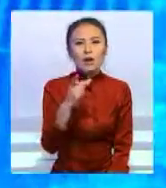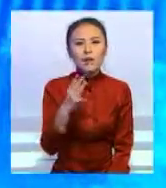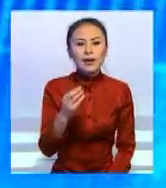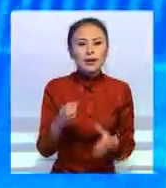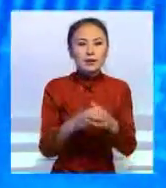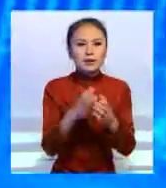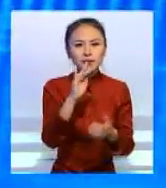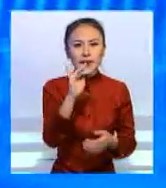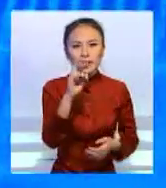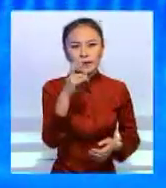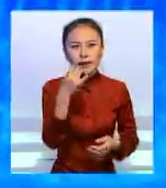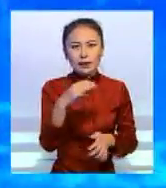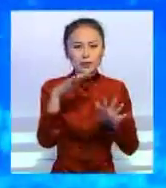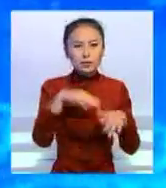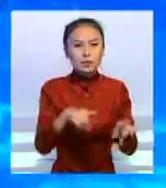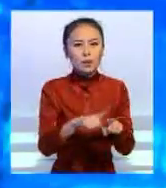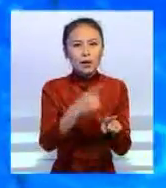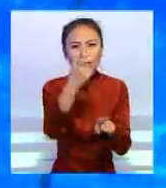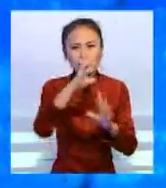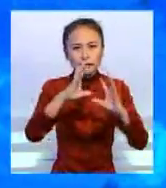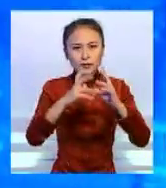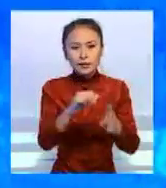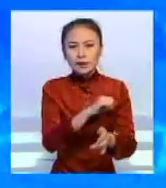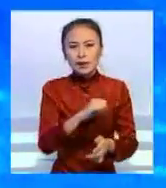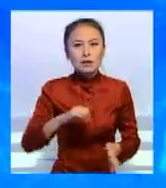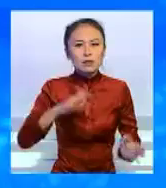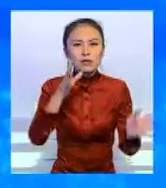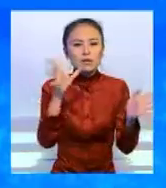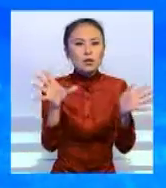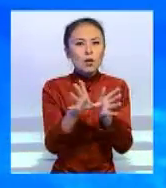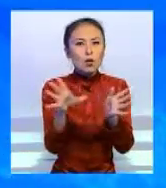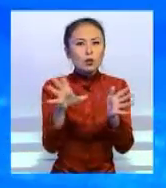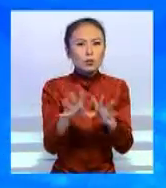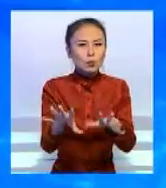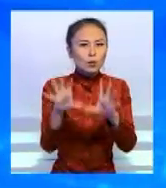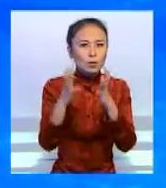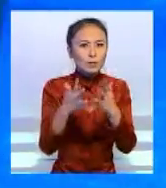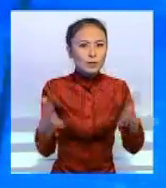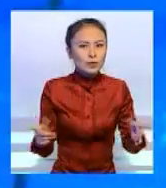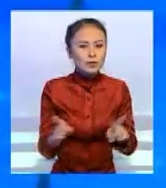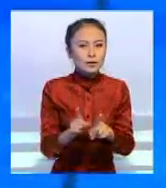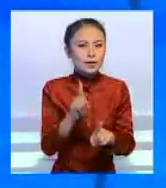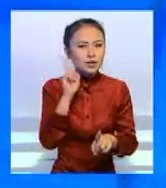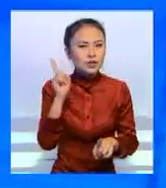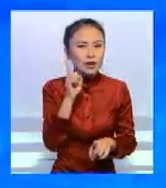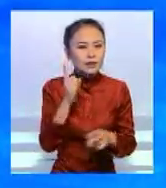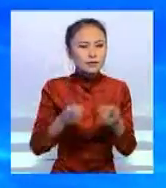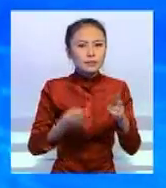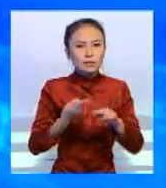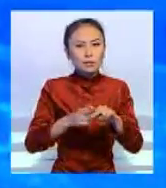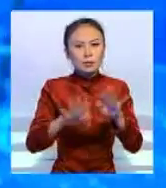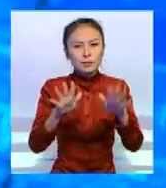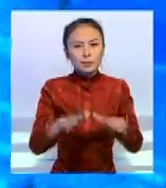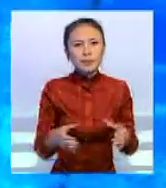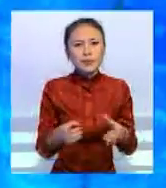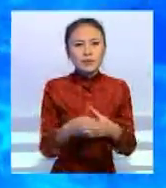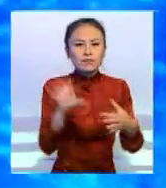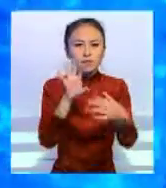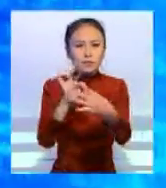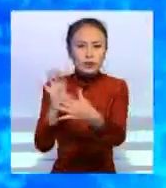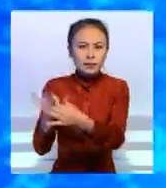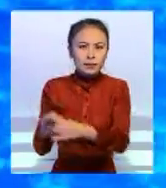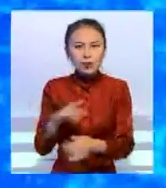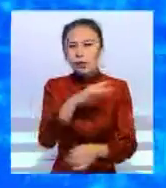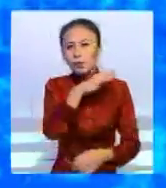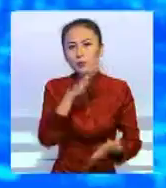Норвегияның Финеералы жан басына шаққанда әлемдегі ең көп электромобиль жүретін мекен. Себебі жасыл көлік иелері аралда құрлықпен байланыстыратын